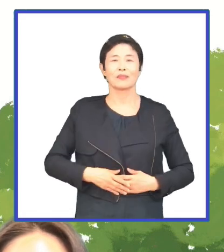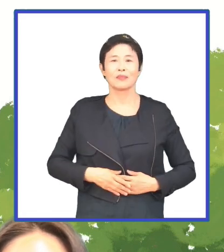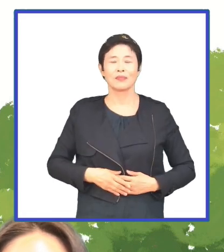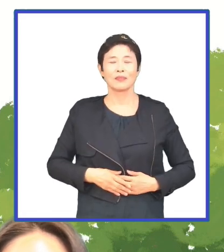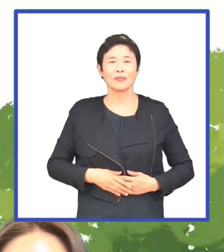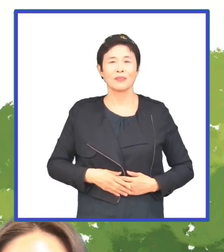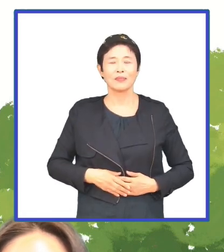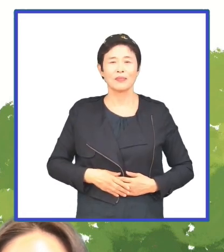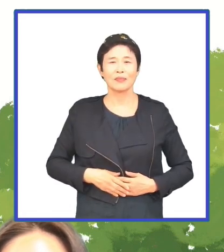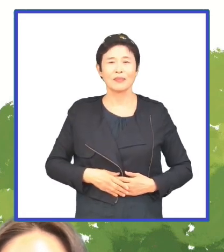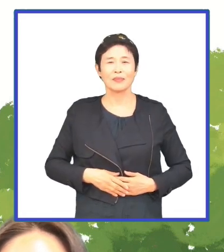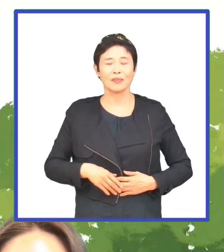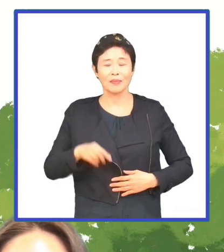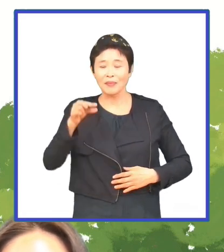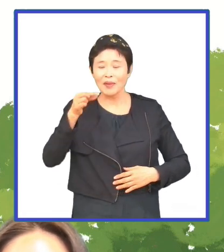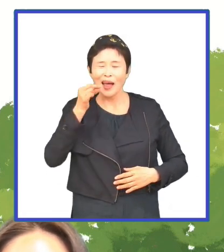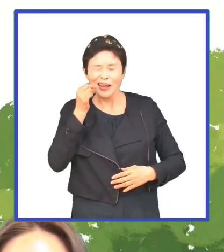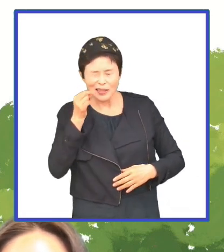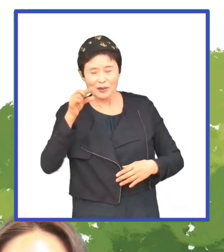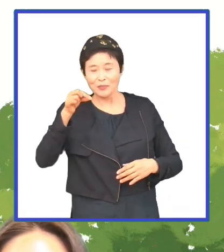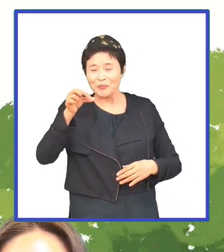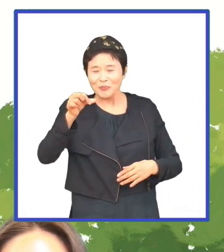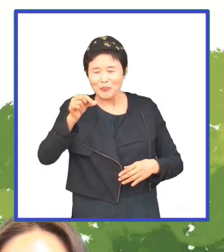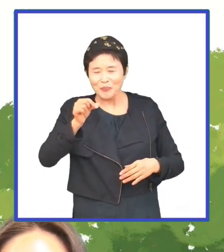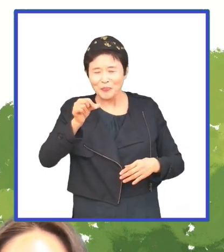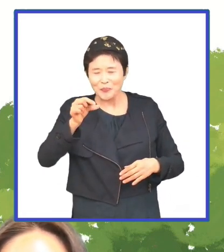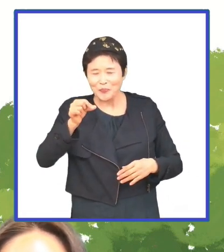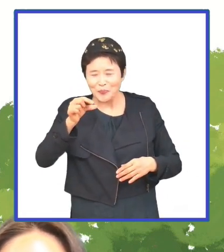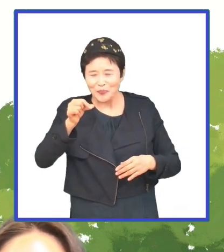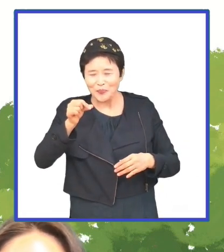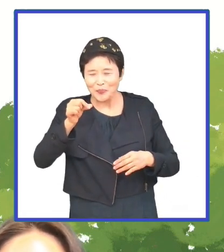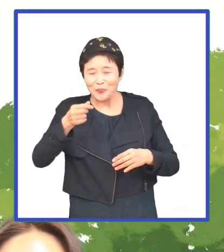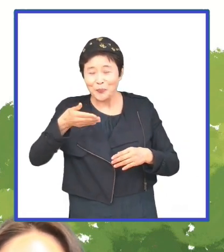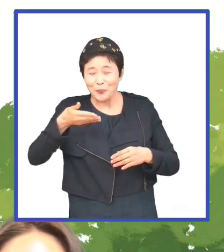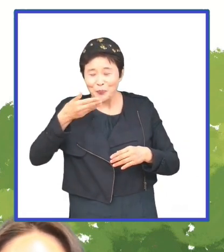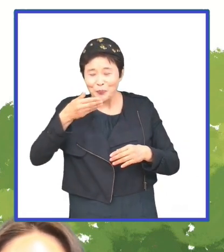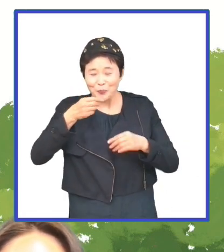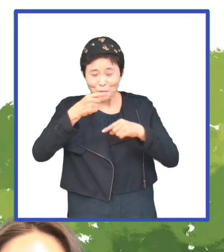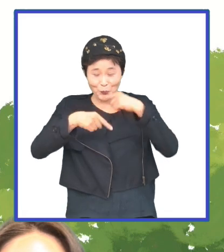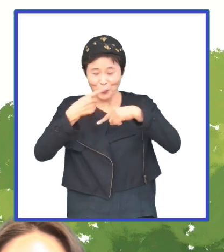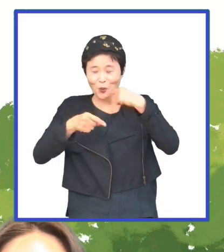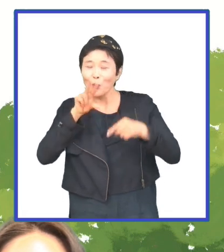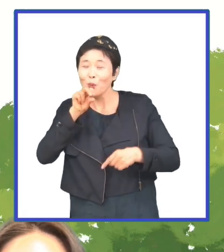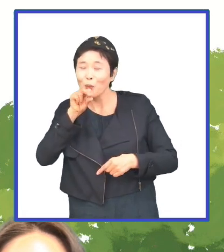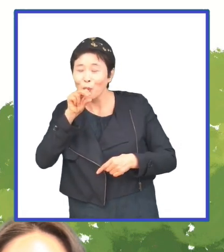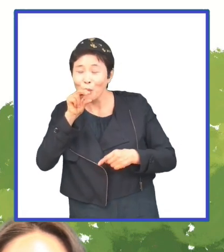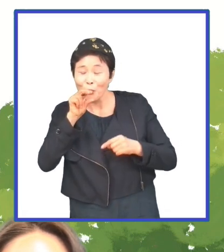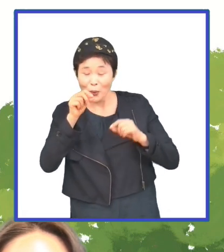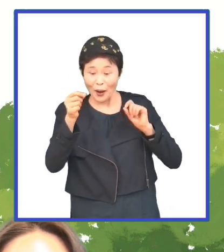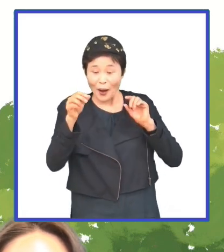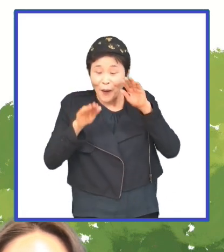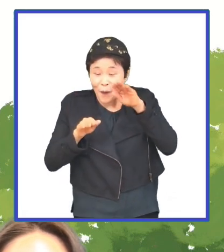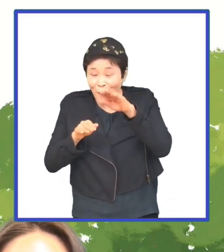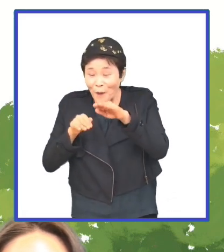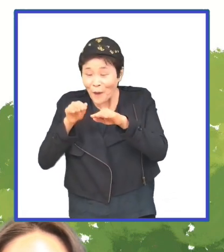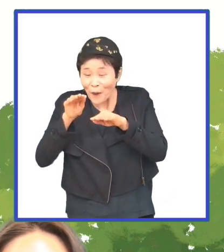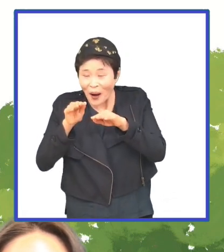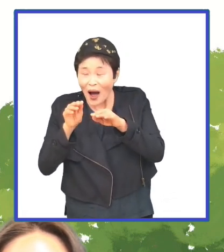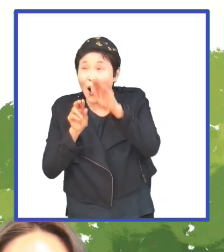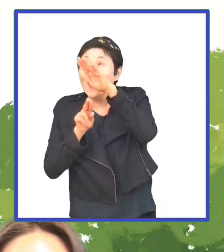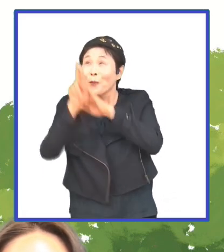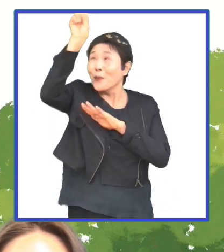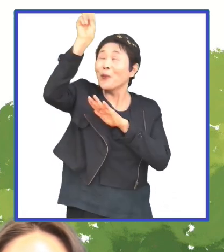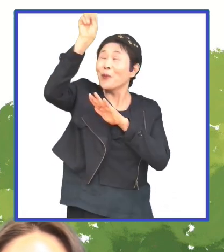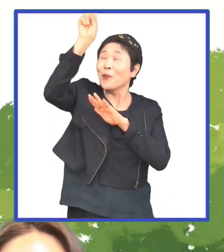또 떠오르는 건 잣이나 도토리를 맛있게 먹는 다람쥐가 있어요. 우리가 다람쥐에게 다가가면 다람쥐가 나무